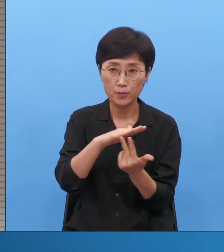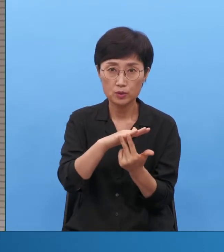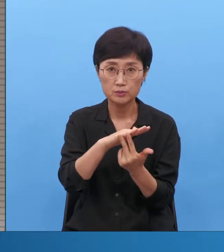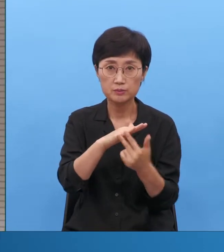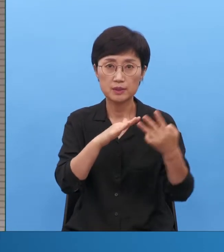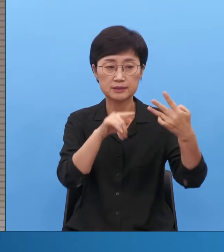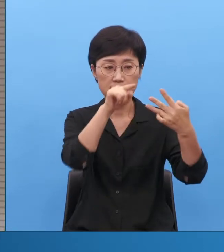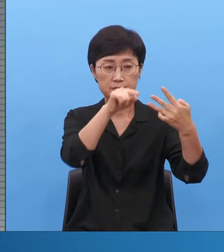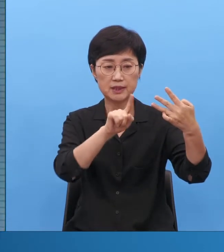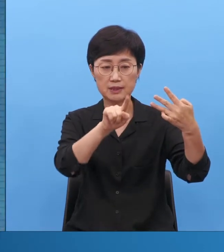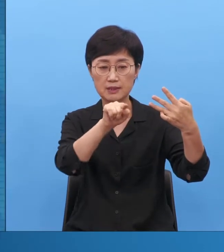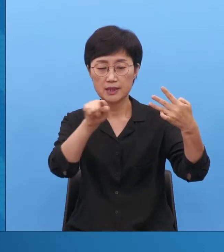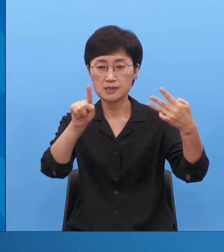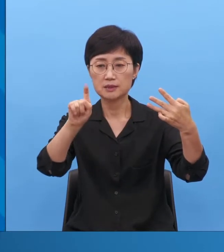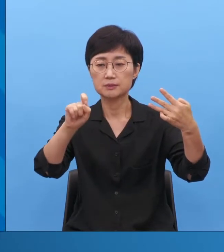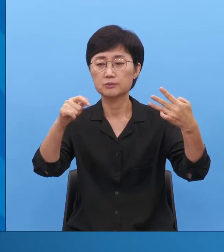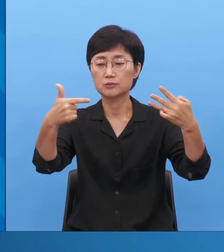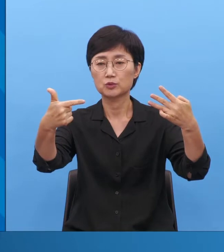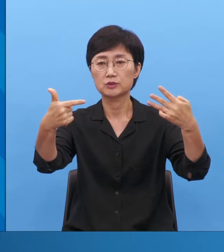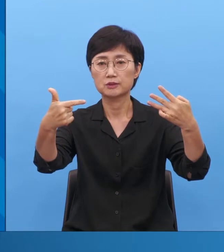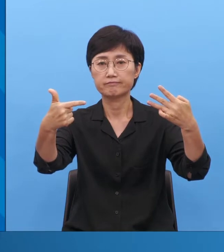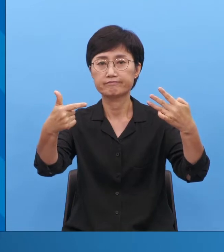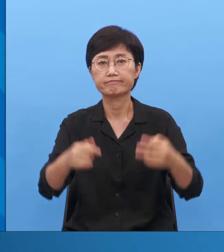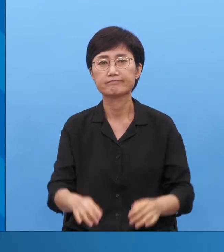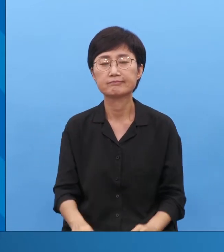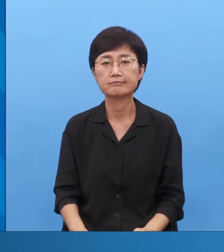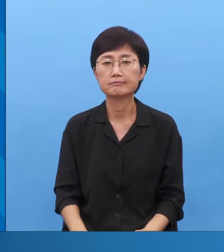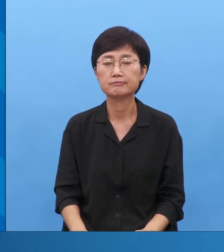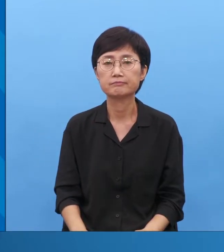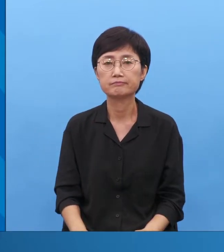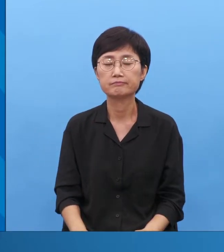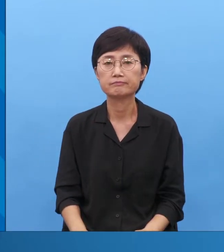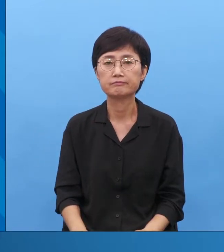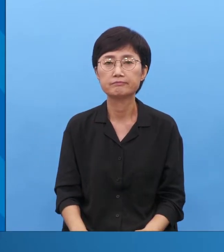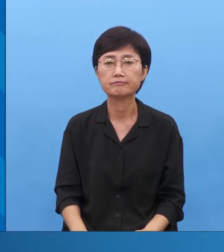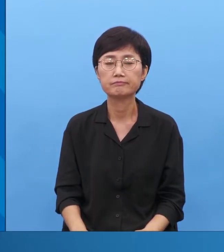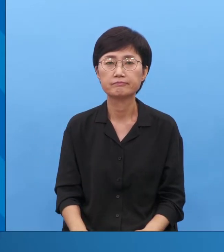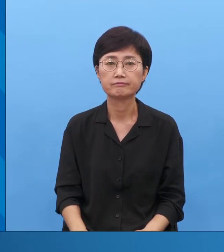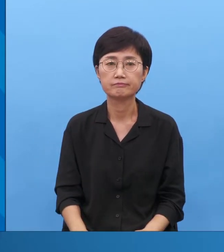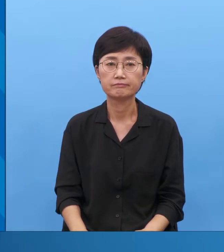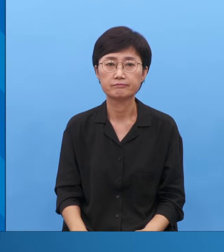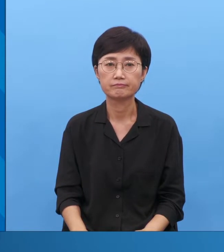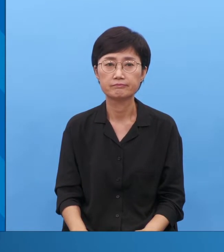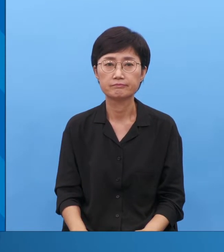16절의 말씀입니다. The word of God that will be fulfilled is John chapter 3 verses 1 to 16.